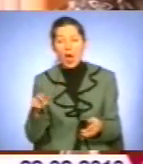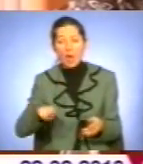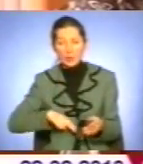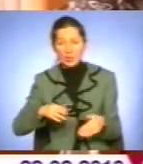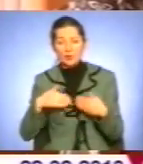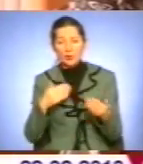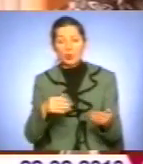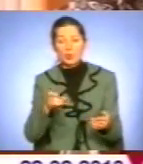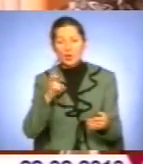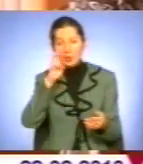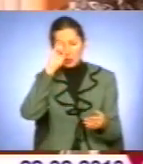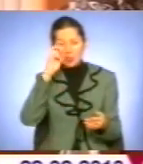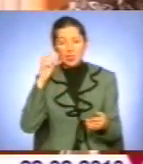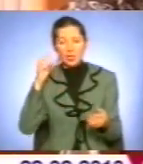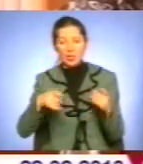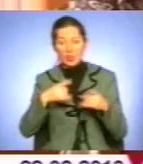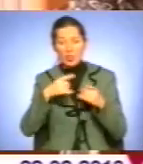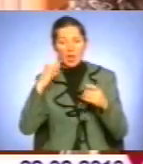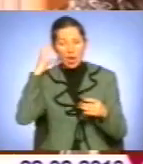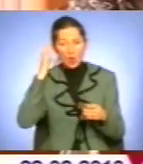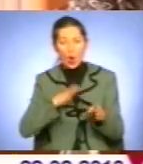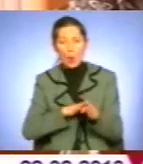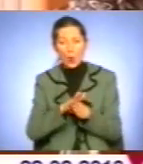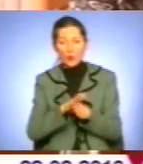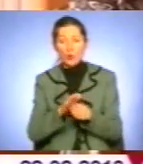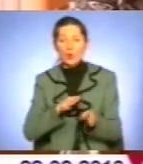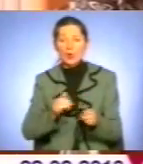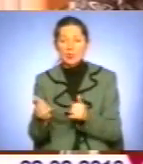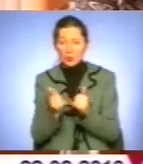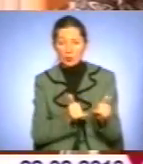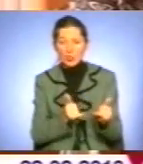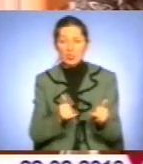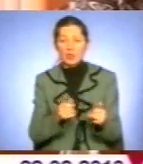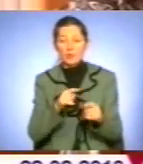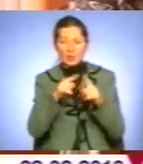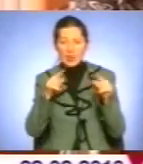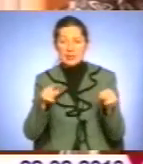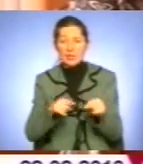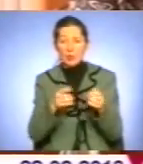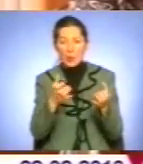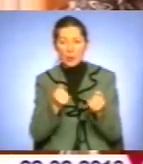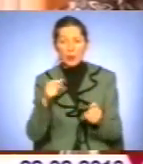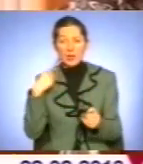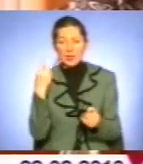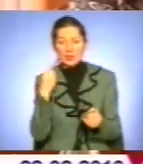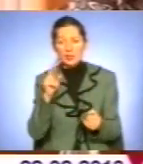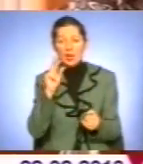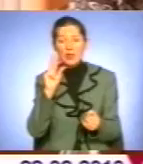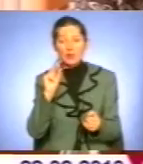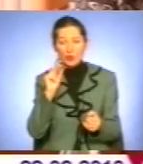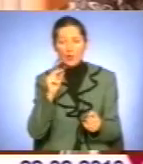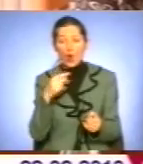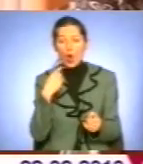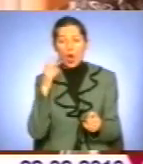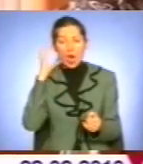клопотанням щодо повного забезпечення у 2013 році засобами приймання сигналів цифрового телерадіомовлення всіх осіб,